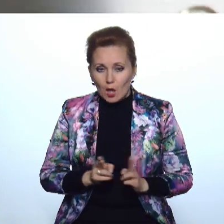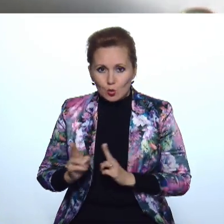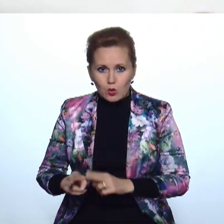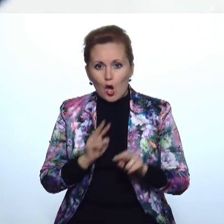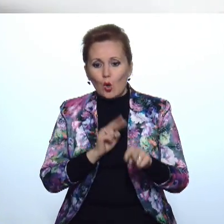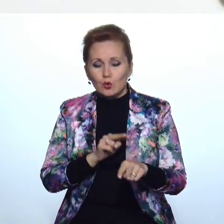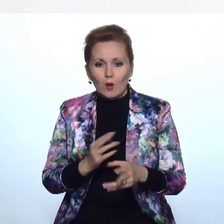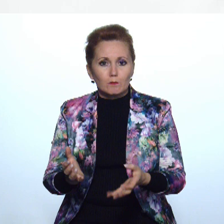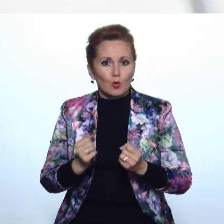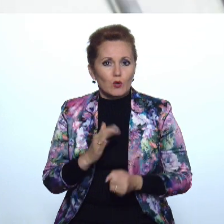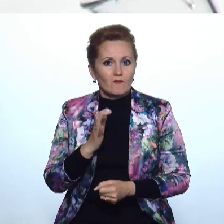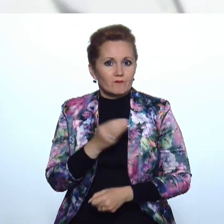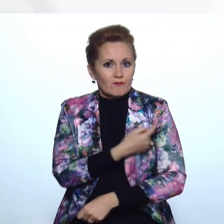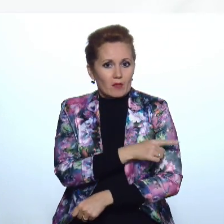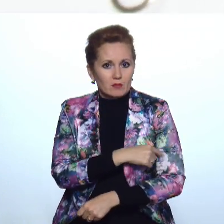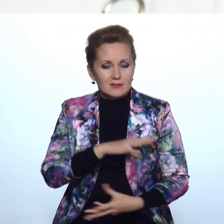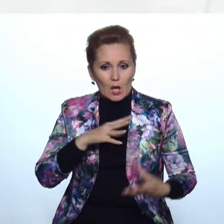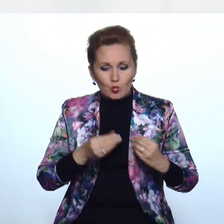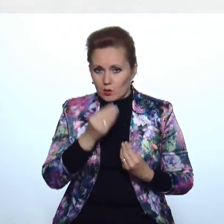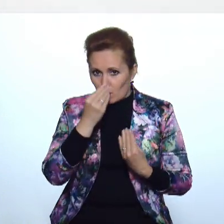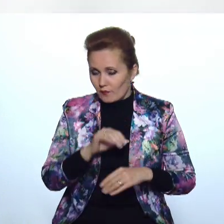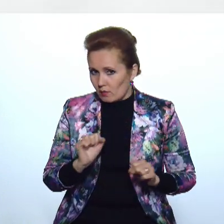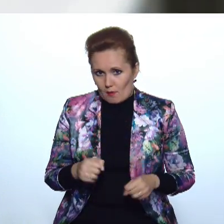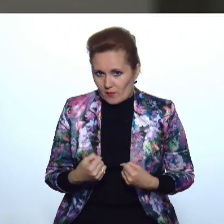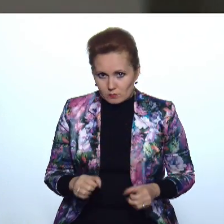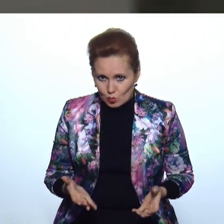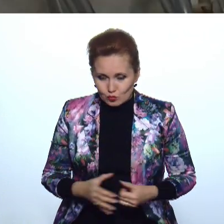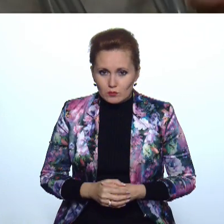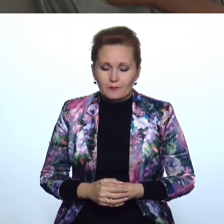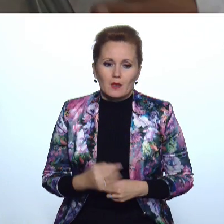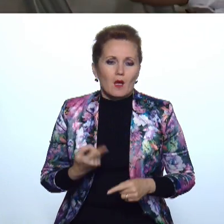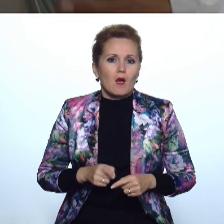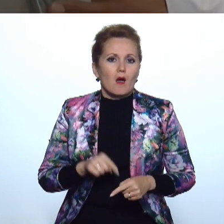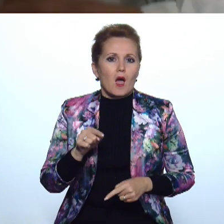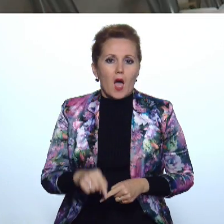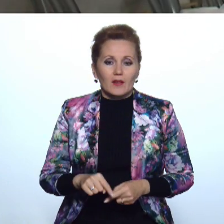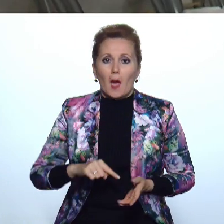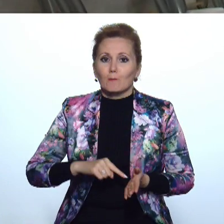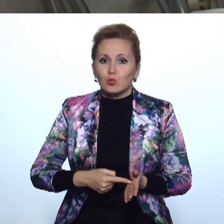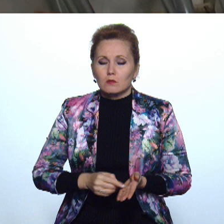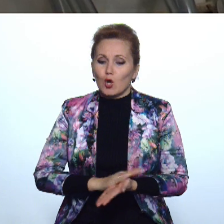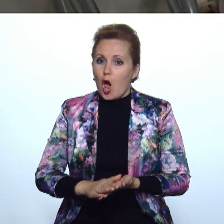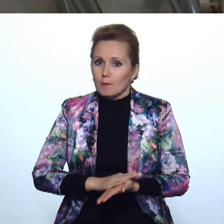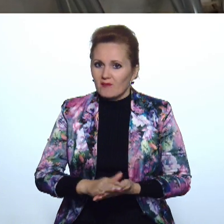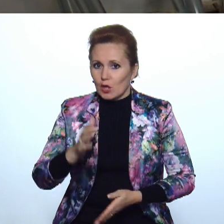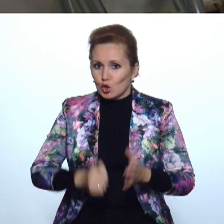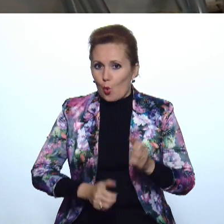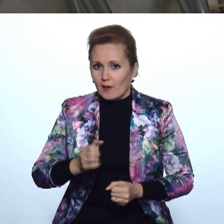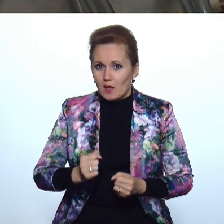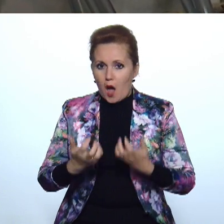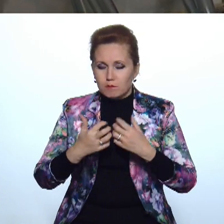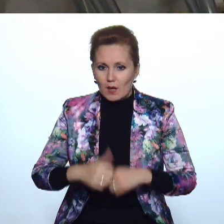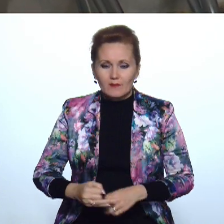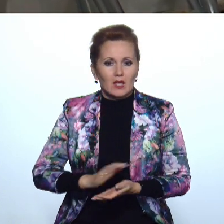контроль и получить ветеринарное заключение качества невозможно. Это непосредственно пункт промывки доильных аппаратов и